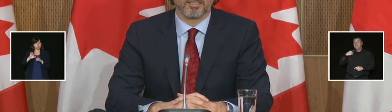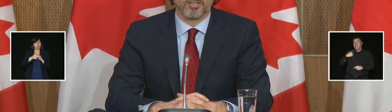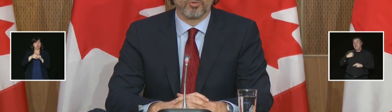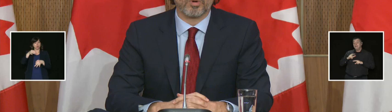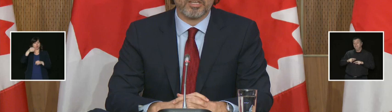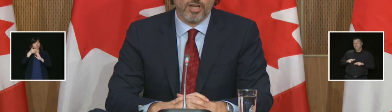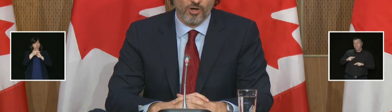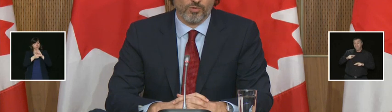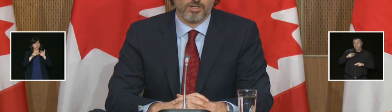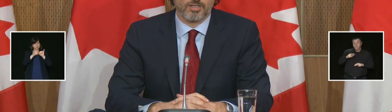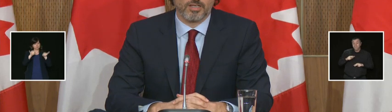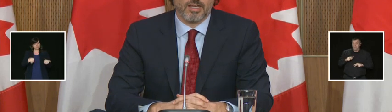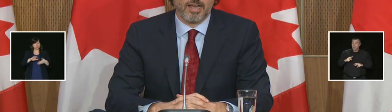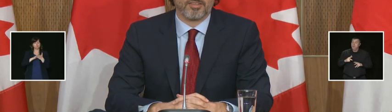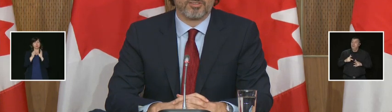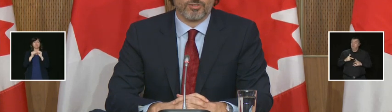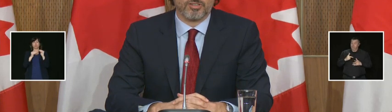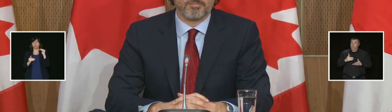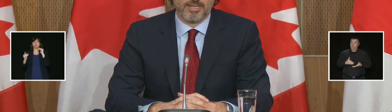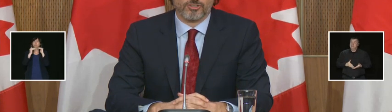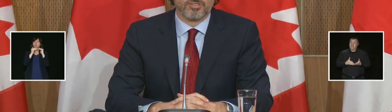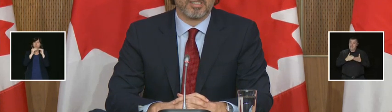oui nos